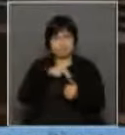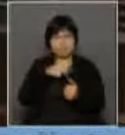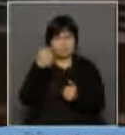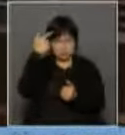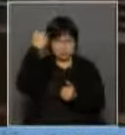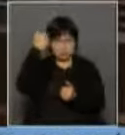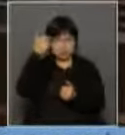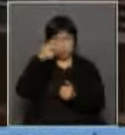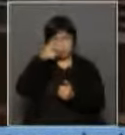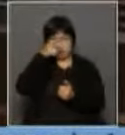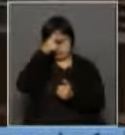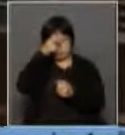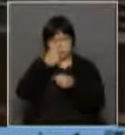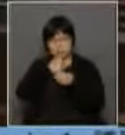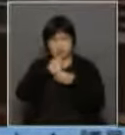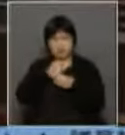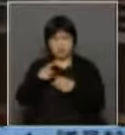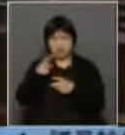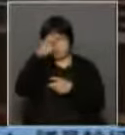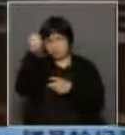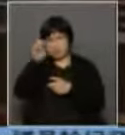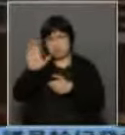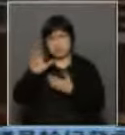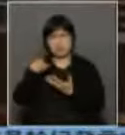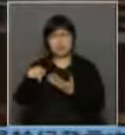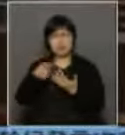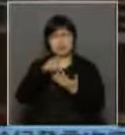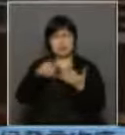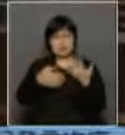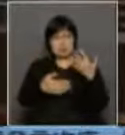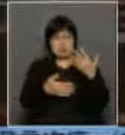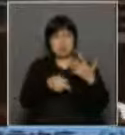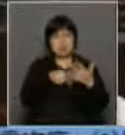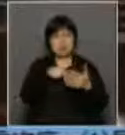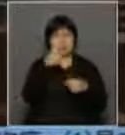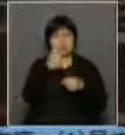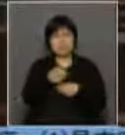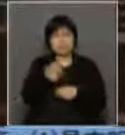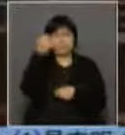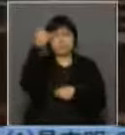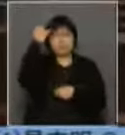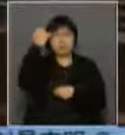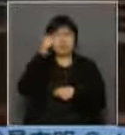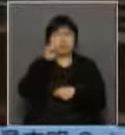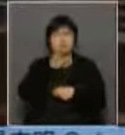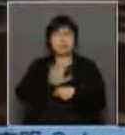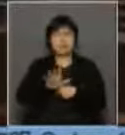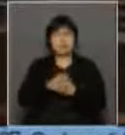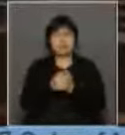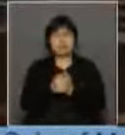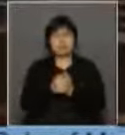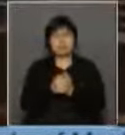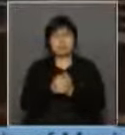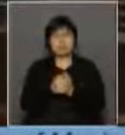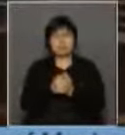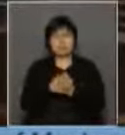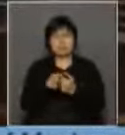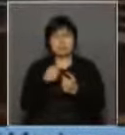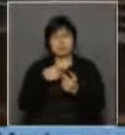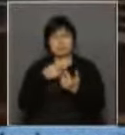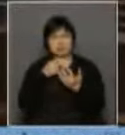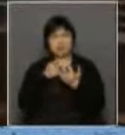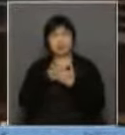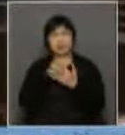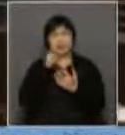講特首，都唔會喺呢個時候揀呢啲日子去做呢一樣嘢。所以我都唔需要多講咧。我諗呢件事咧，突顯咗呢個政府